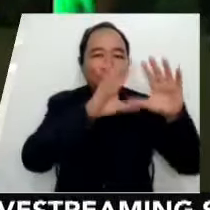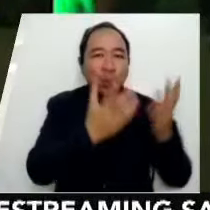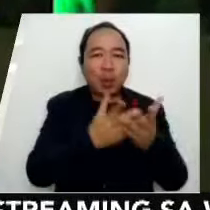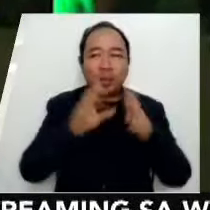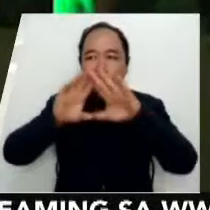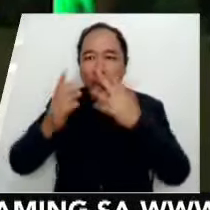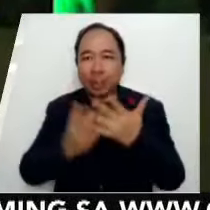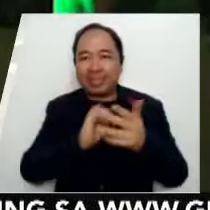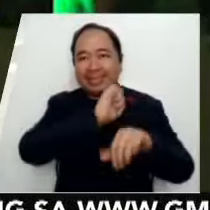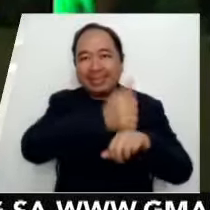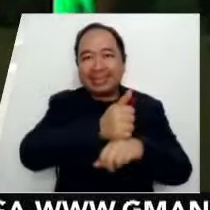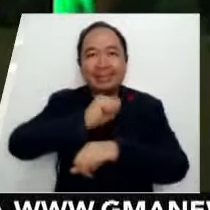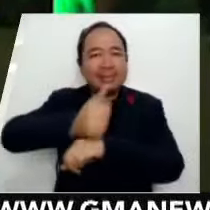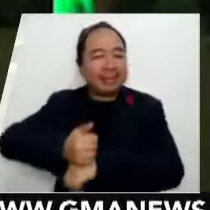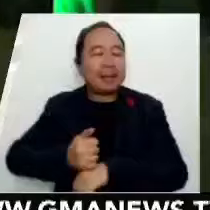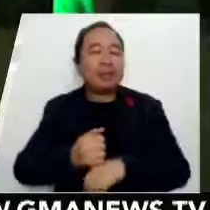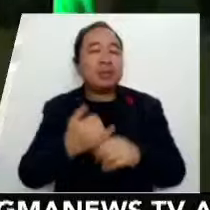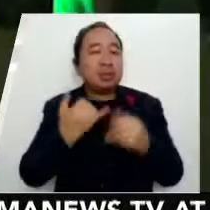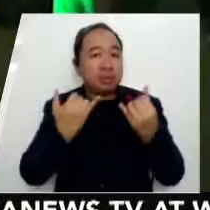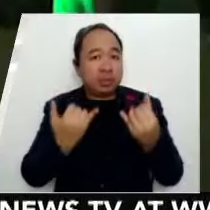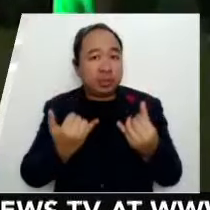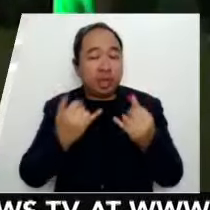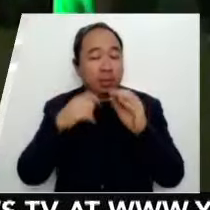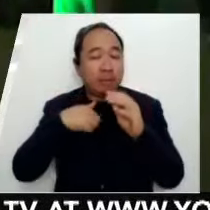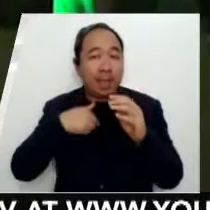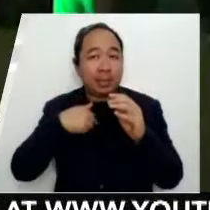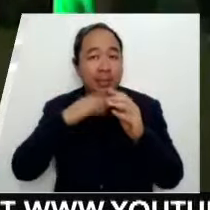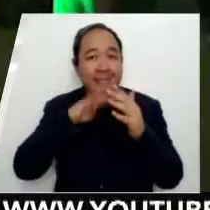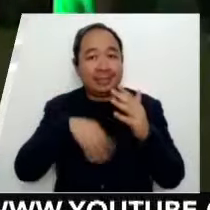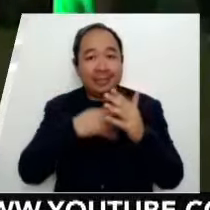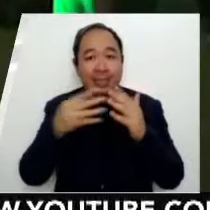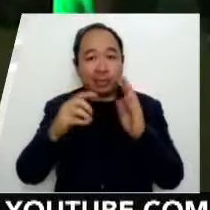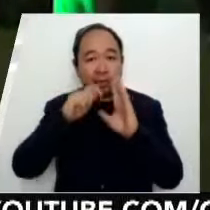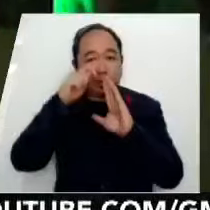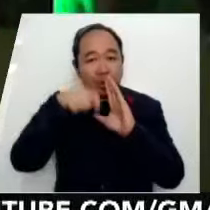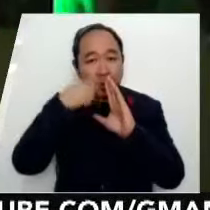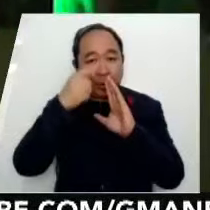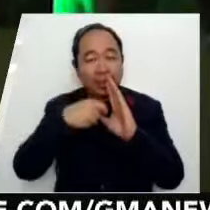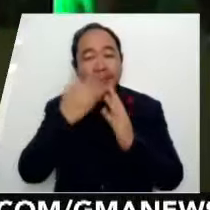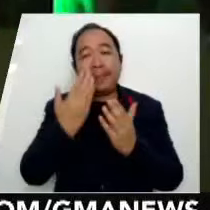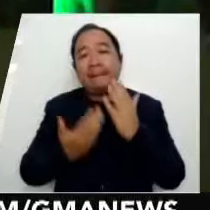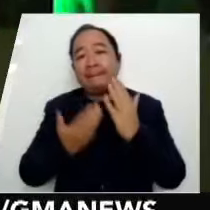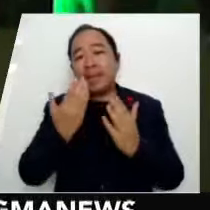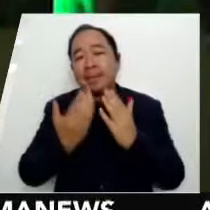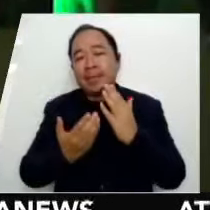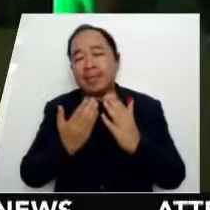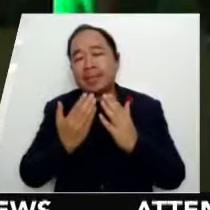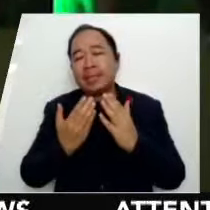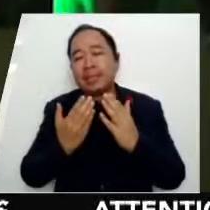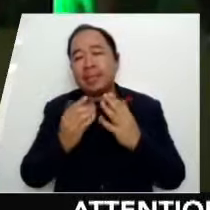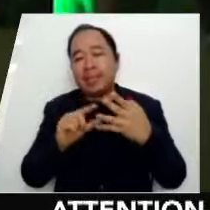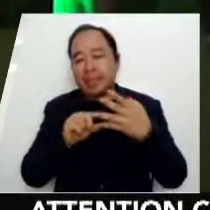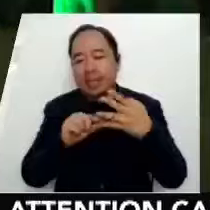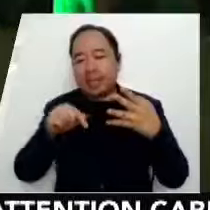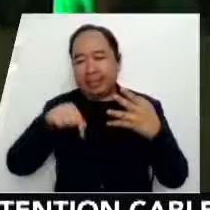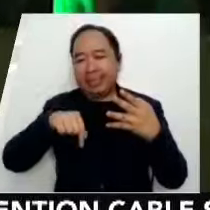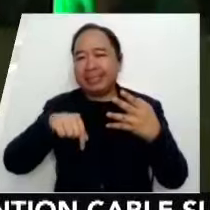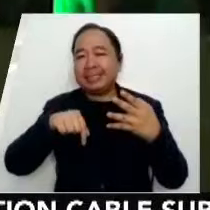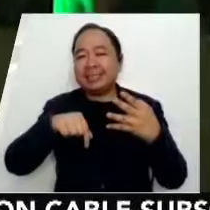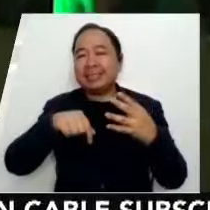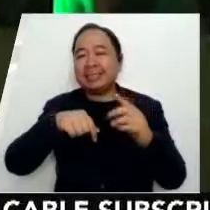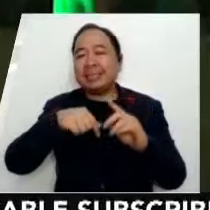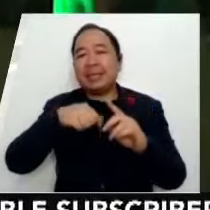Uh ang taping ko is probably by the end of this month or baka early next